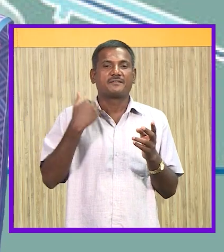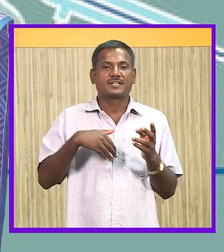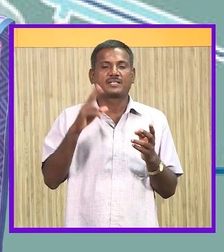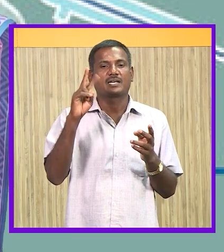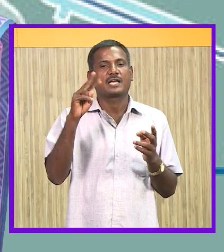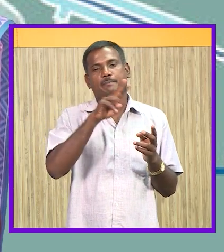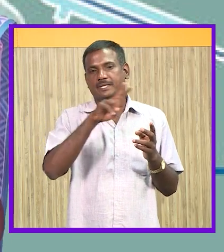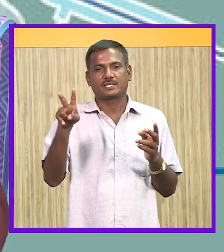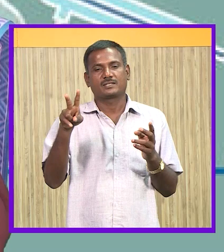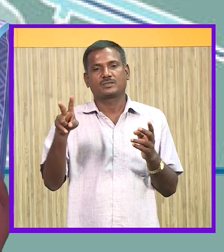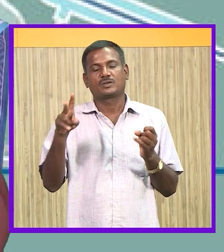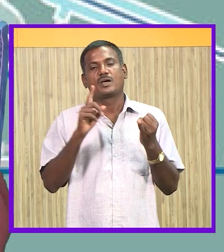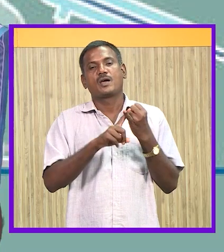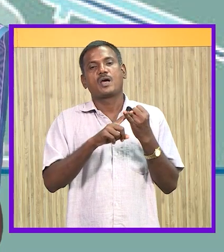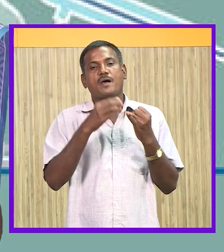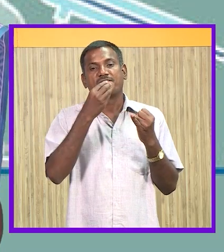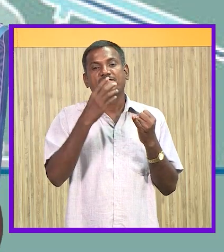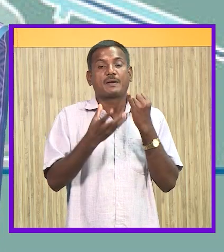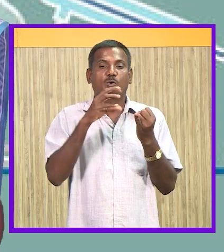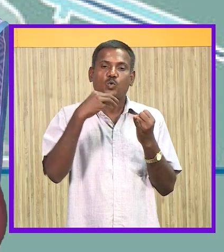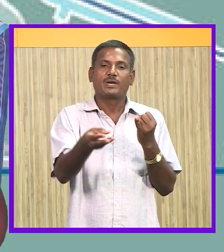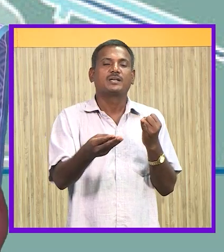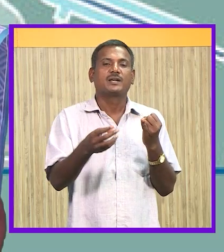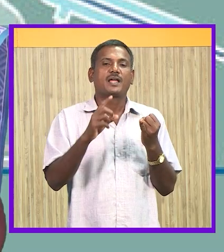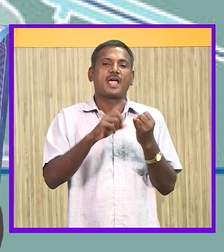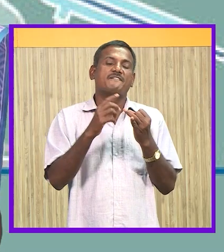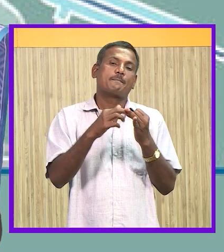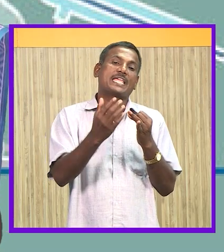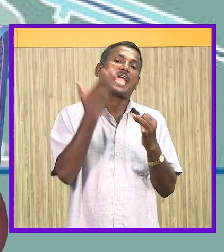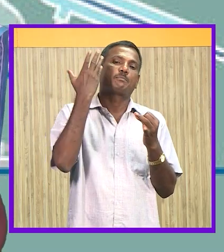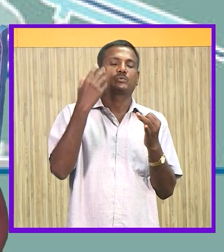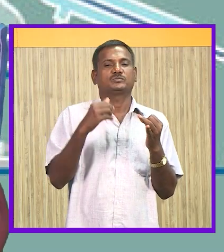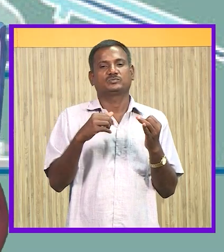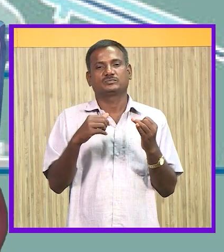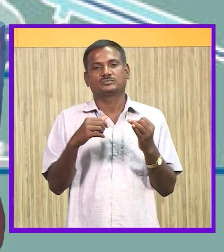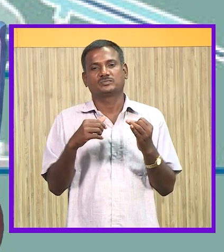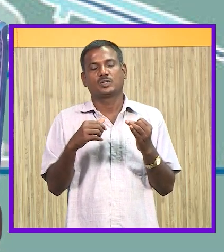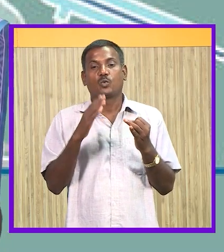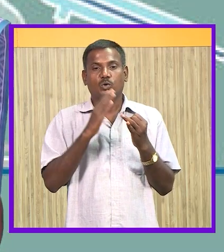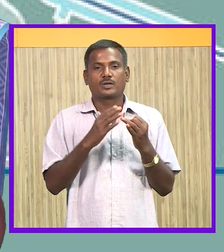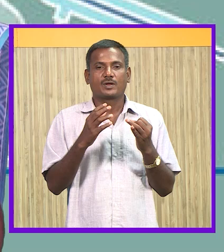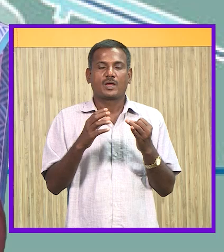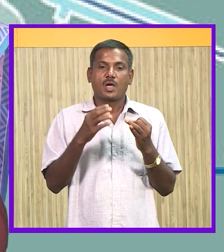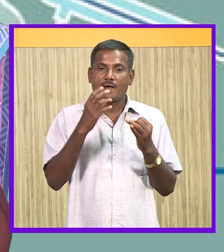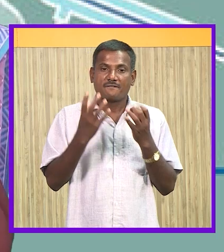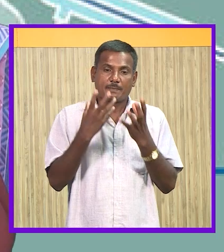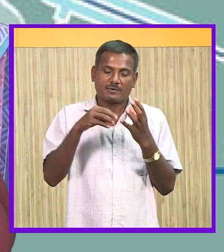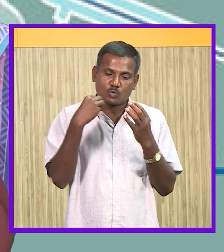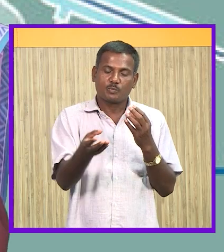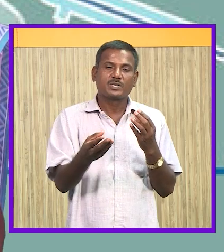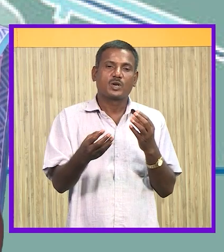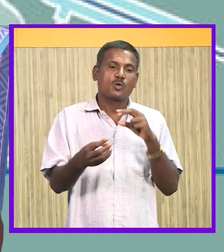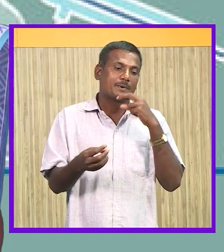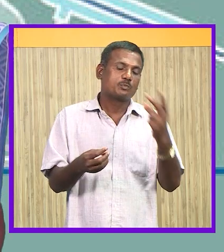மாற்றத்தை இரண்டாக பிரிக்கலாம். வெப்ப உமிழ் மாற்றங்கள், வெப்ப ஏற்பு மாற்றங்கள். ஒரு வினையில் வெப்பம் உமிழப்பட்டால்